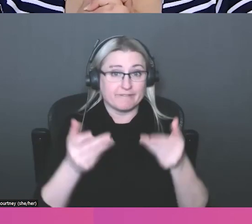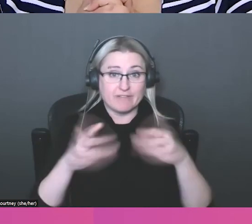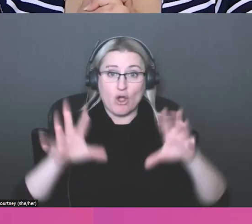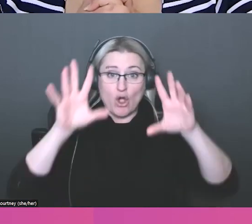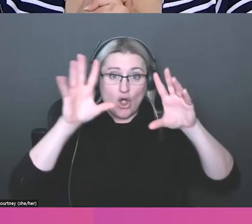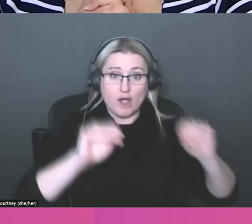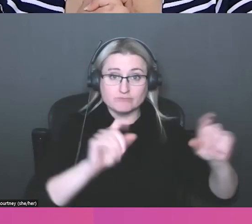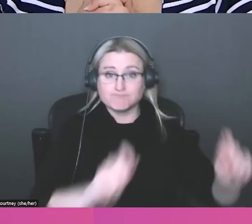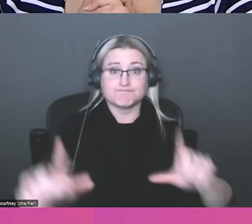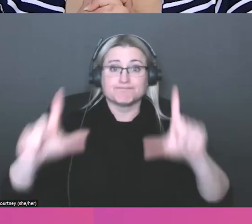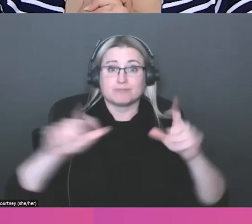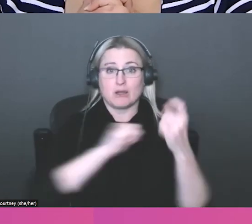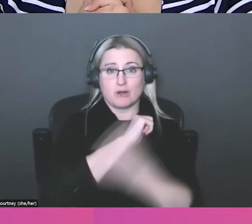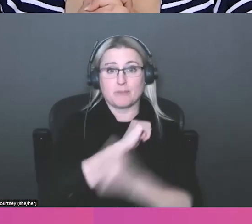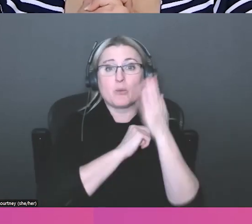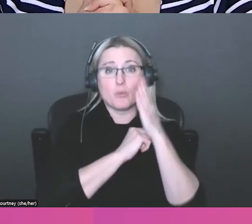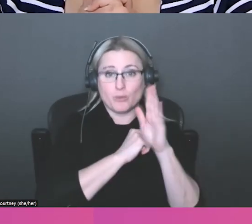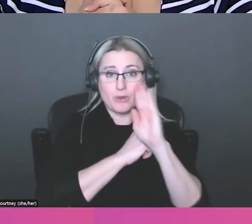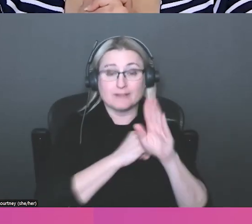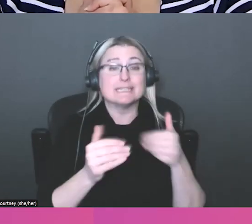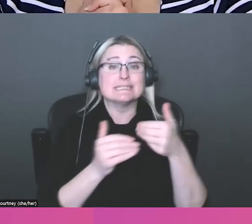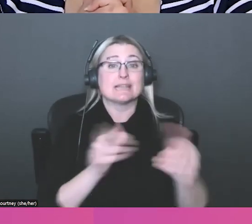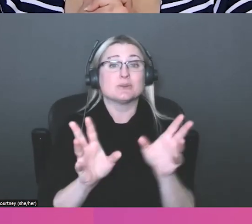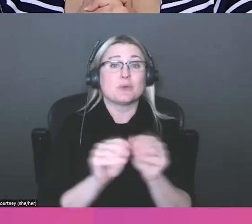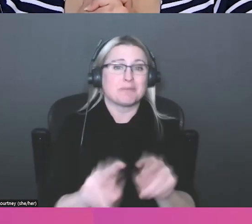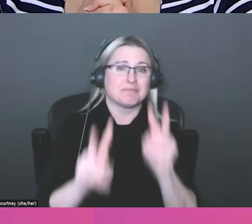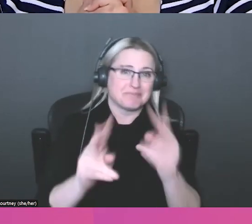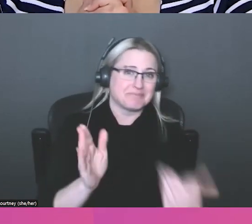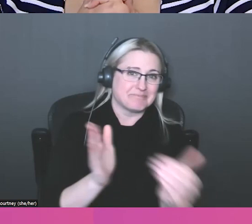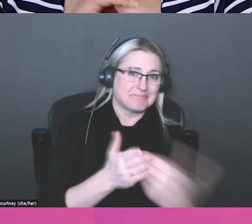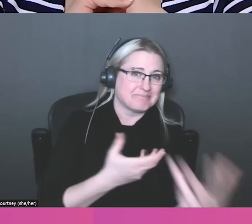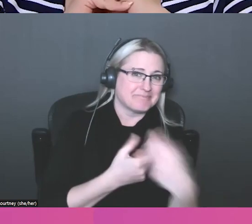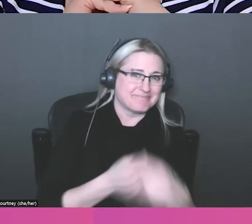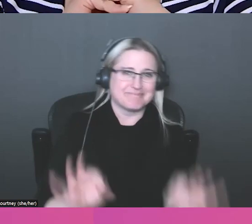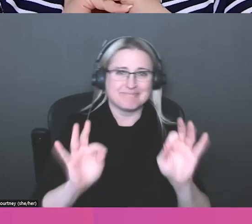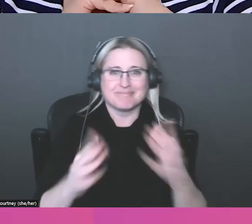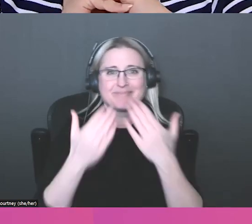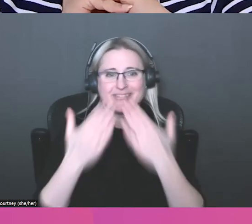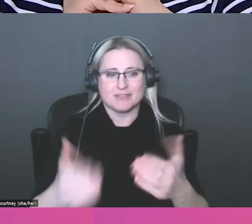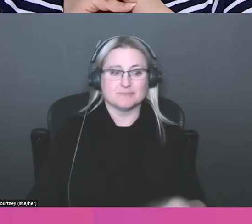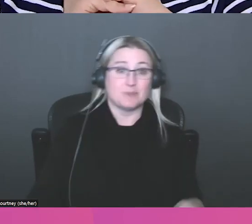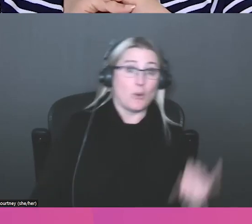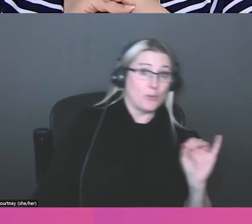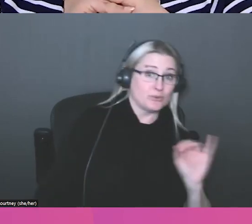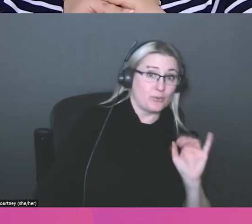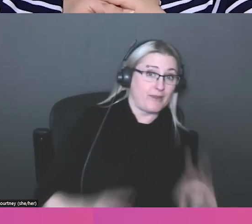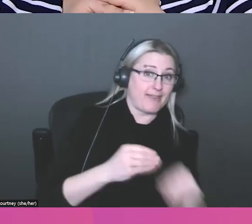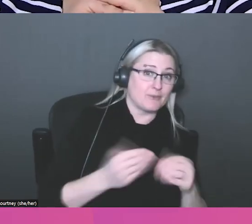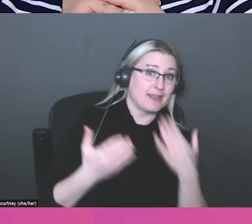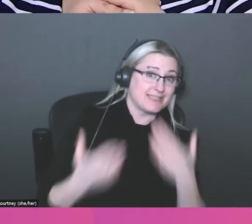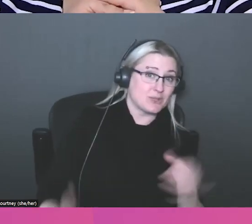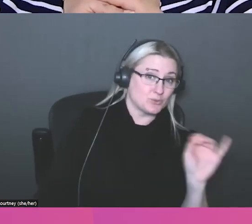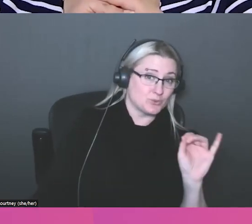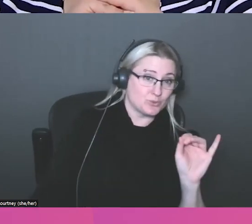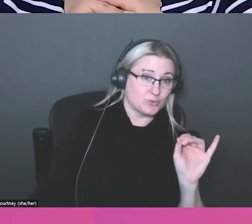webinaire terminé. Alors, nous avons hâte de vous voir au prochain webinaire. Merci. We wanted to also share our thank you to